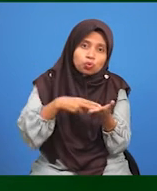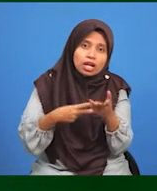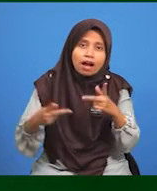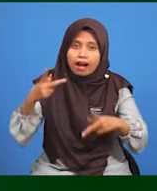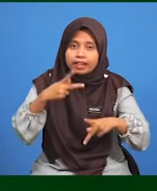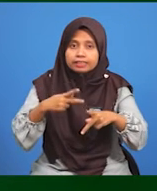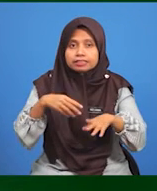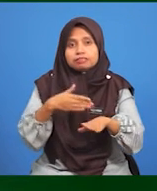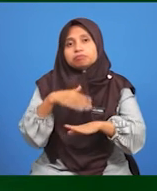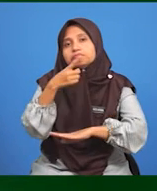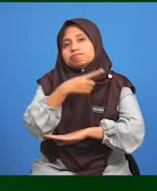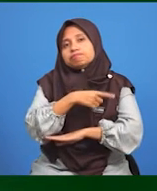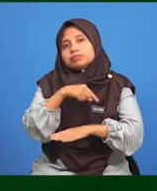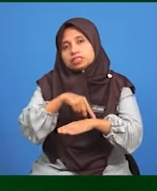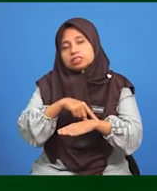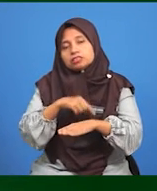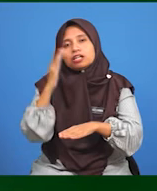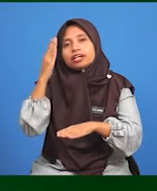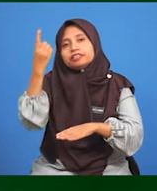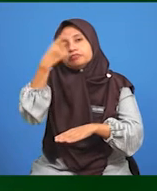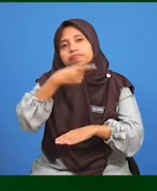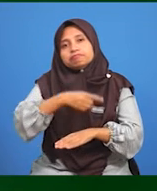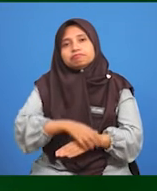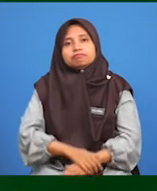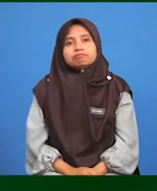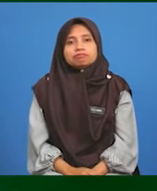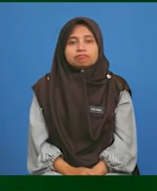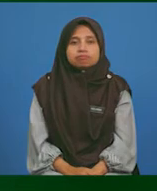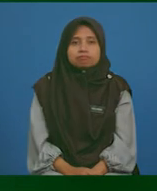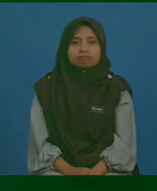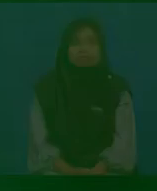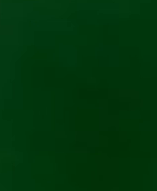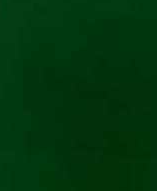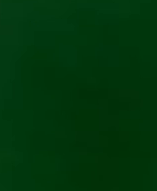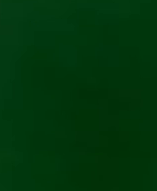kaji pada masa hadapan Hai sahabat